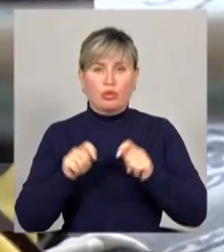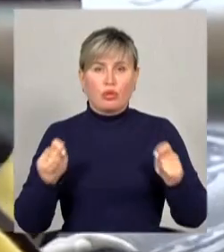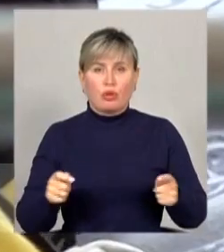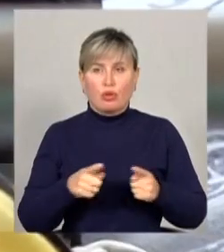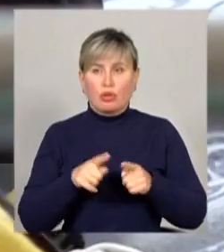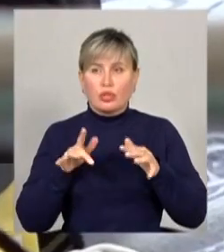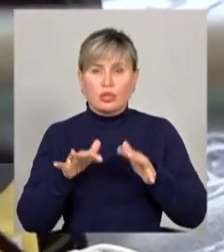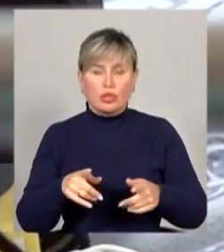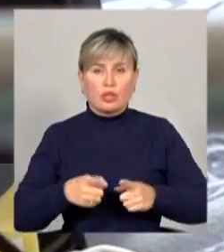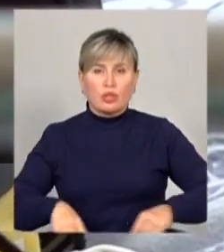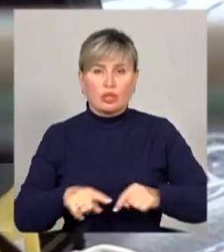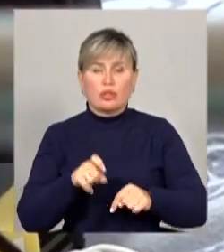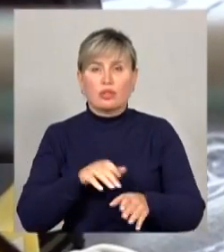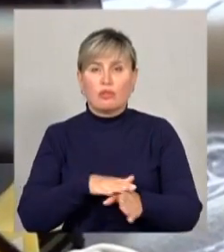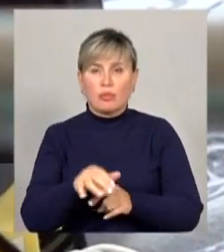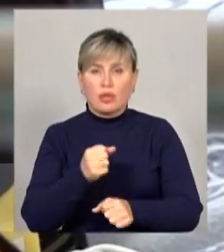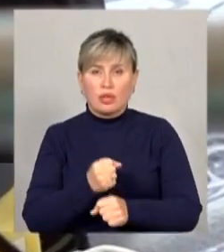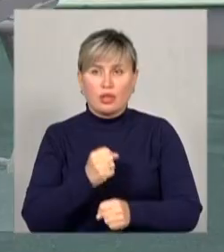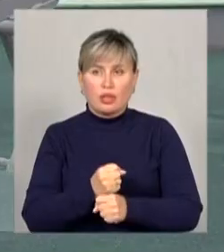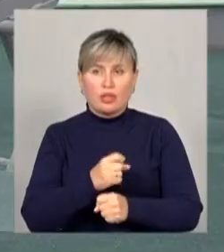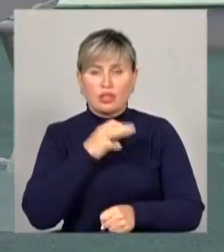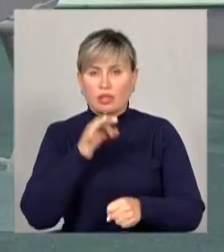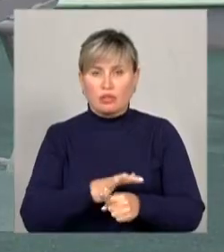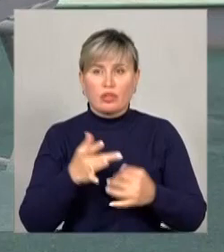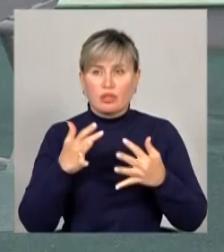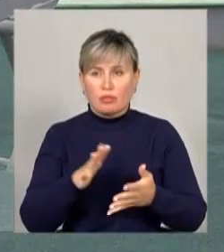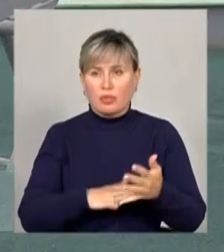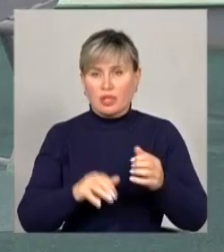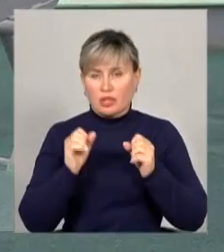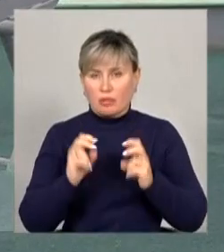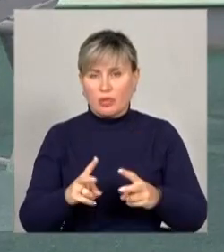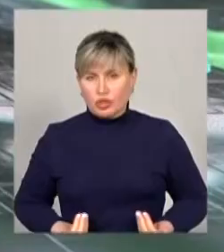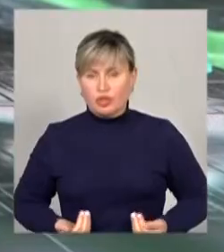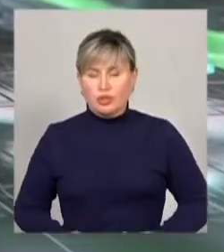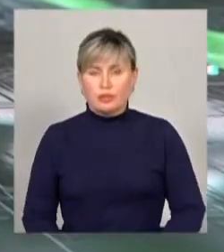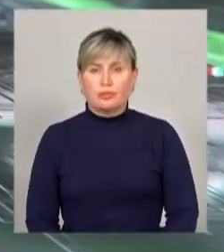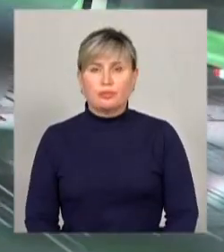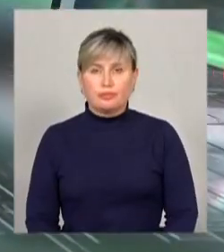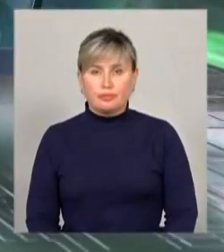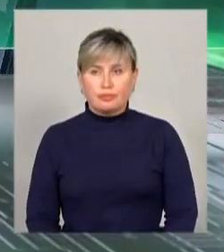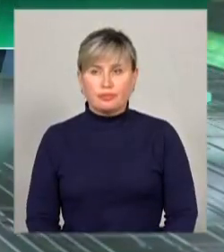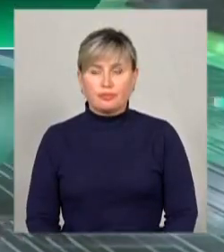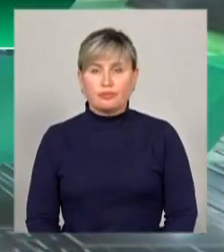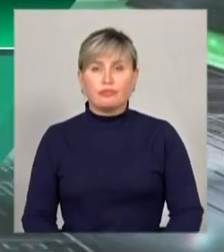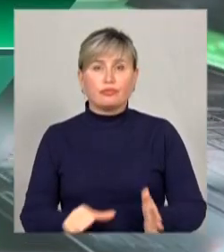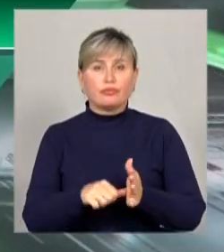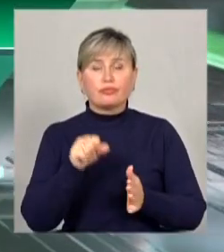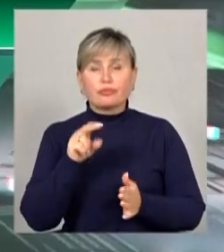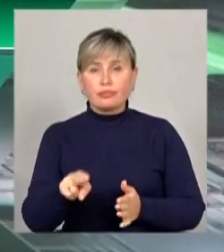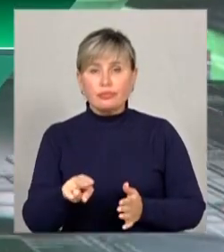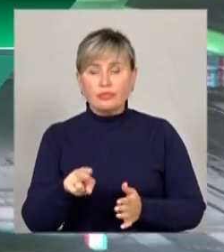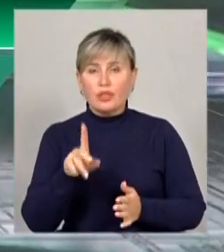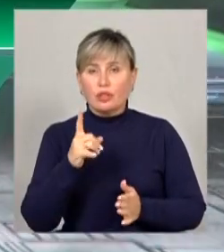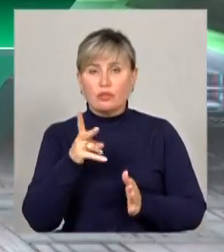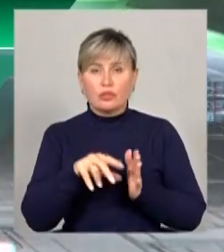на подрядчиков за выполнение работ, не отвечающих требованиям безопасности жизни. 6 апреля ребенок